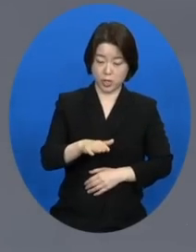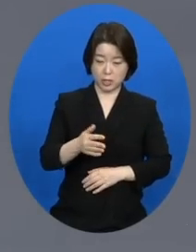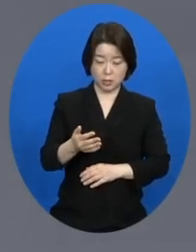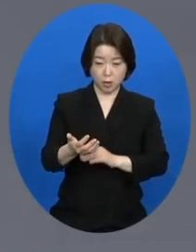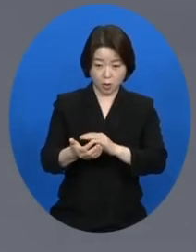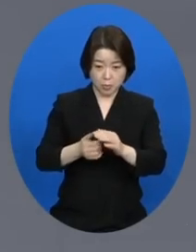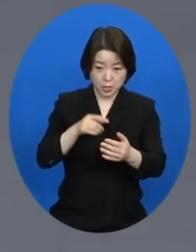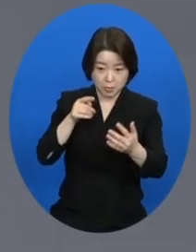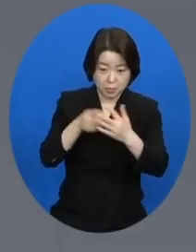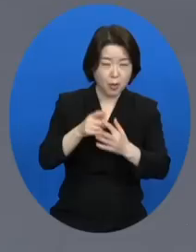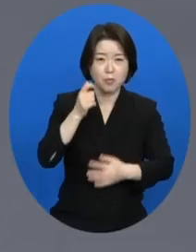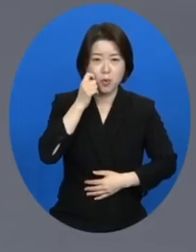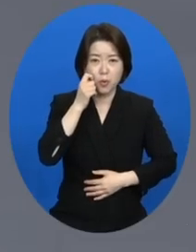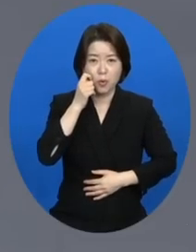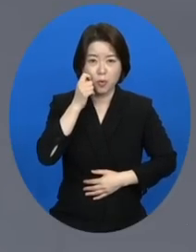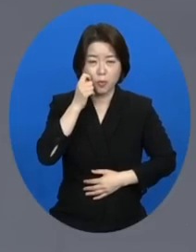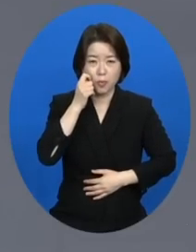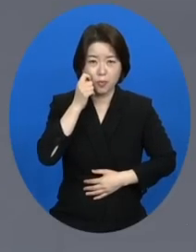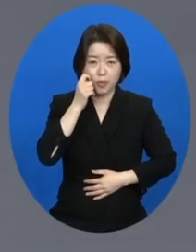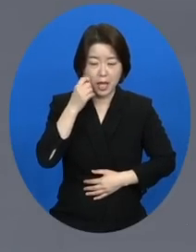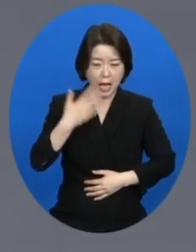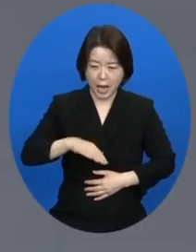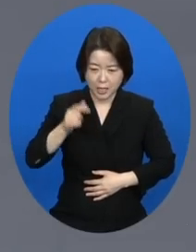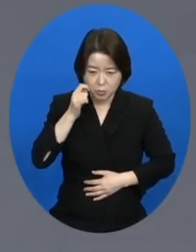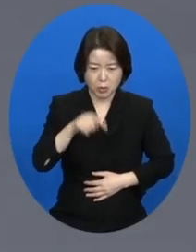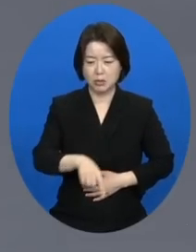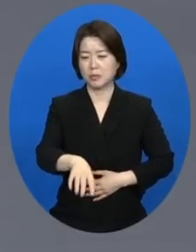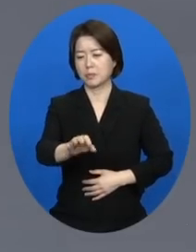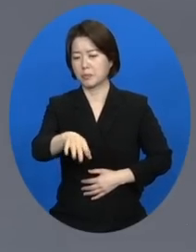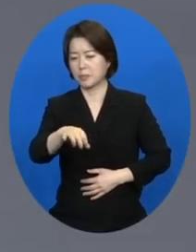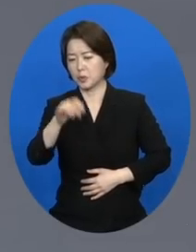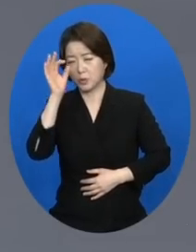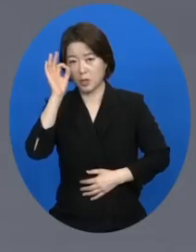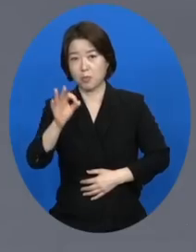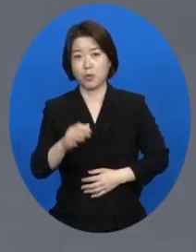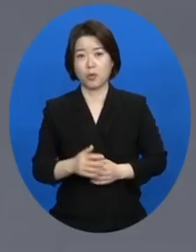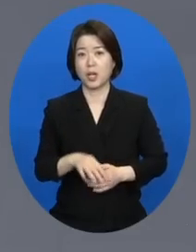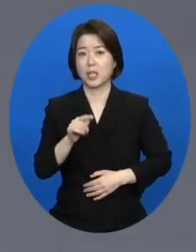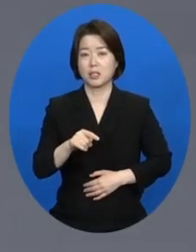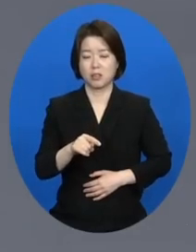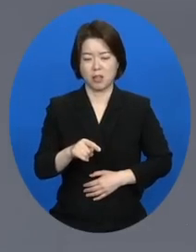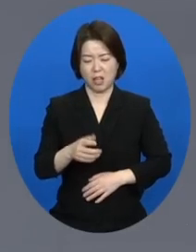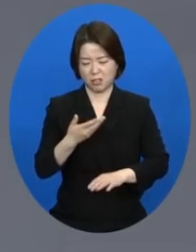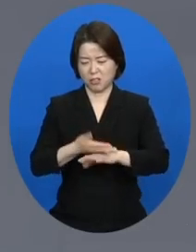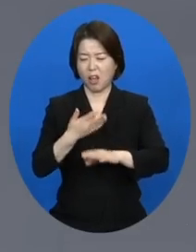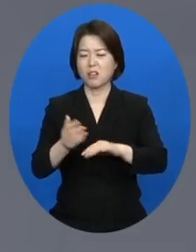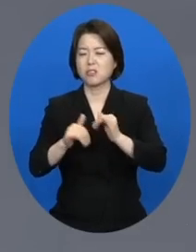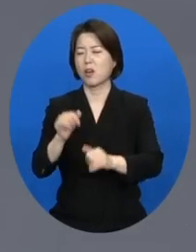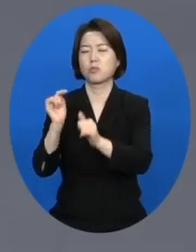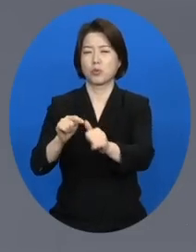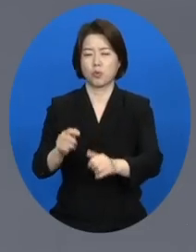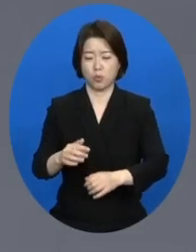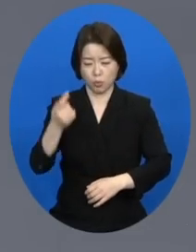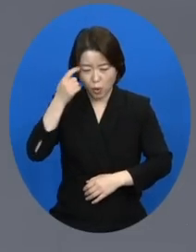놓쳐요. 왜요? 사소해 보이니까. 이런 건 다른 사람 시키지 나한테 시켜요.